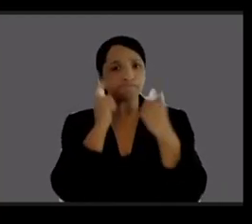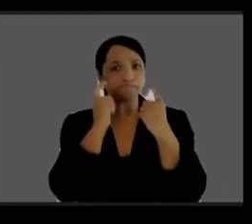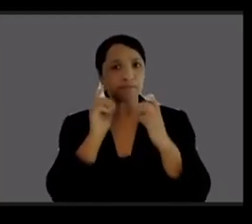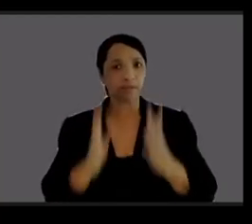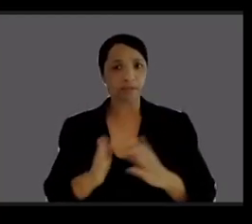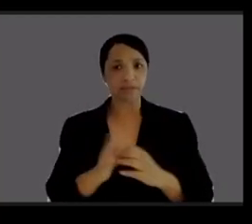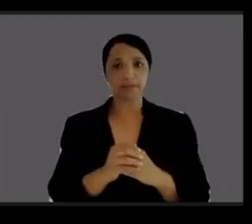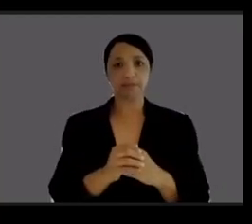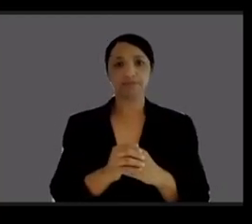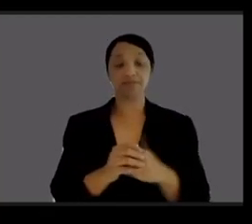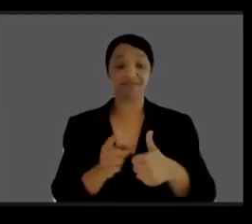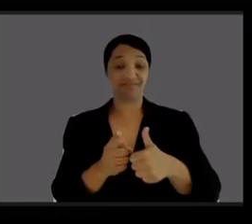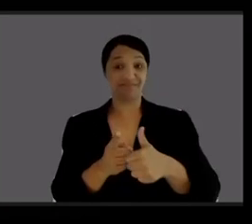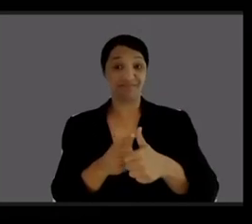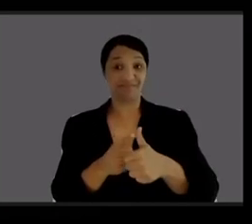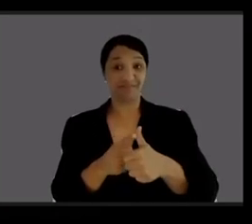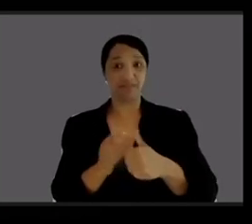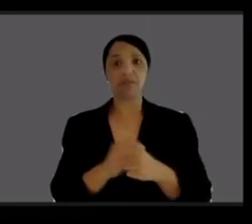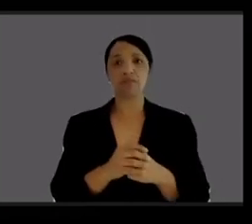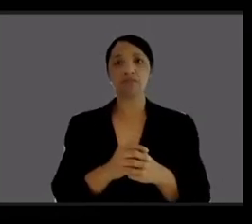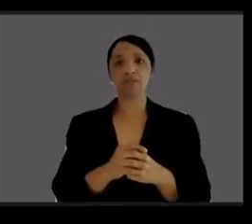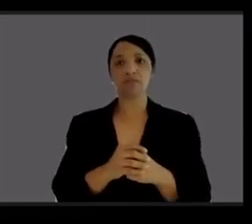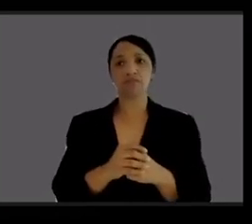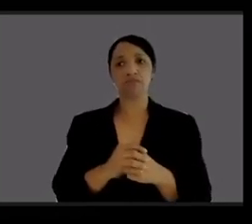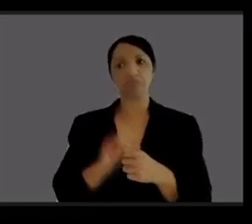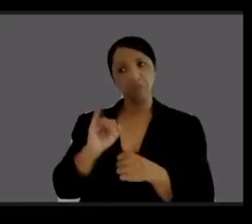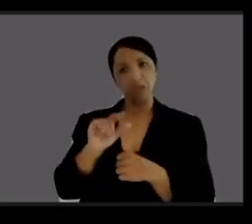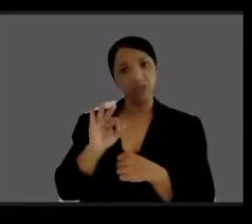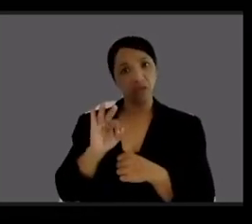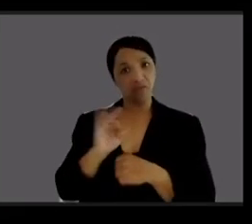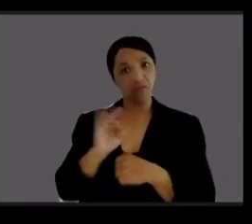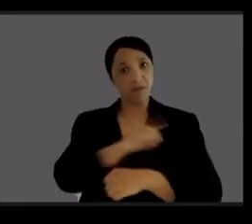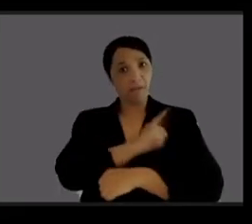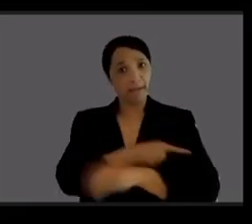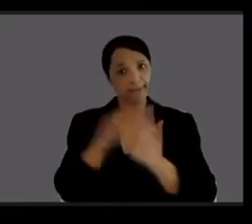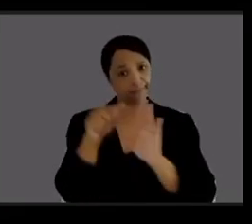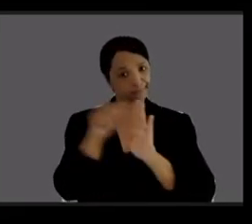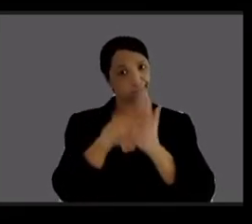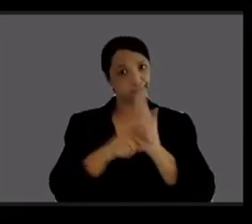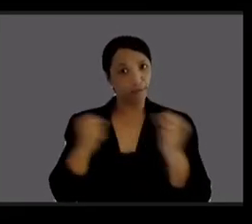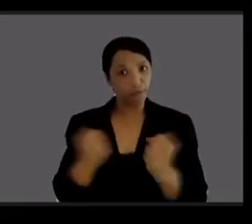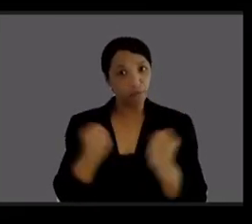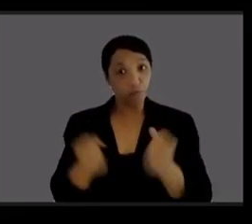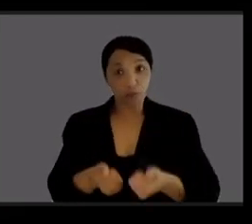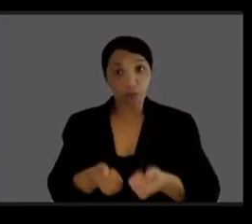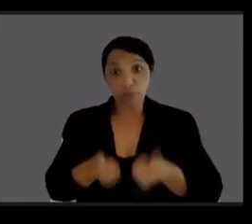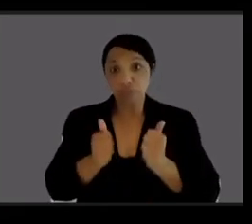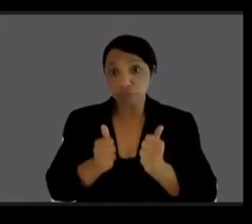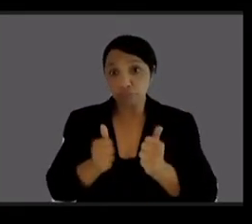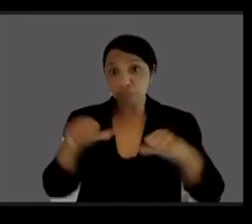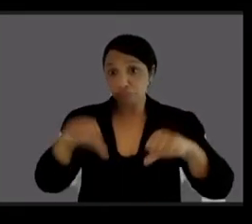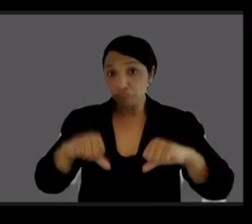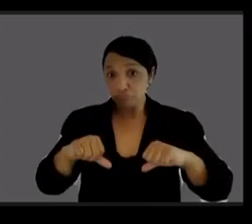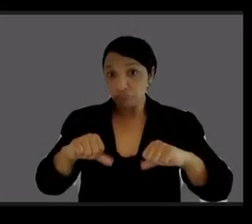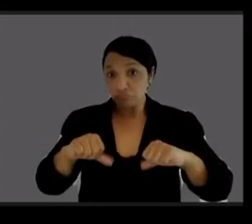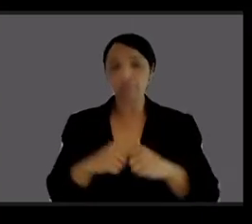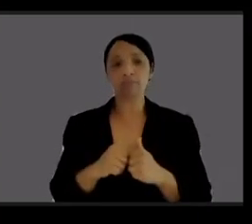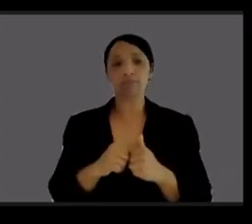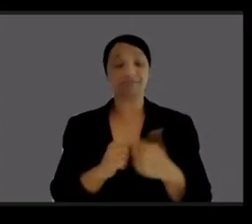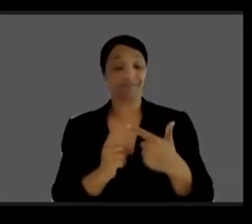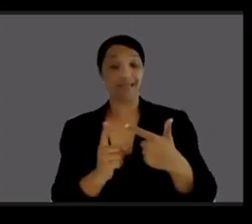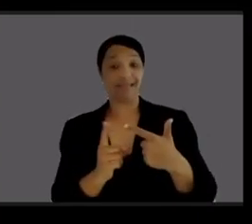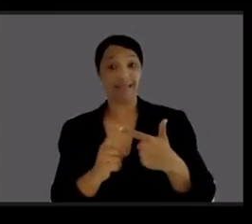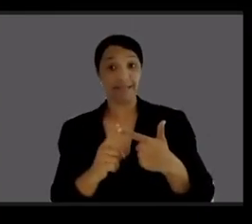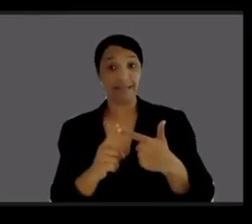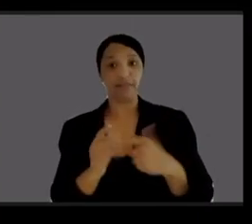重要的问题。首先， IGF 有没有完成它的使命和宗旨？第